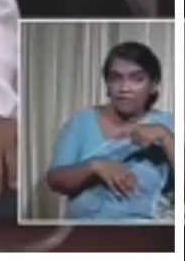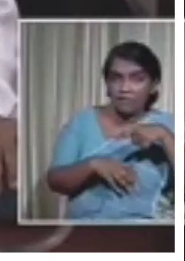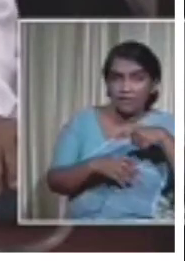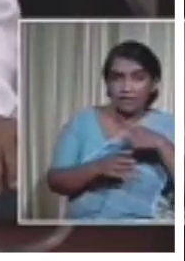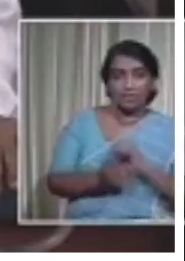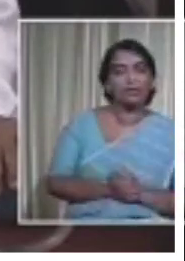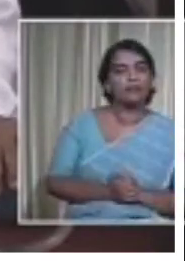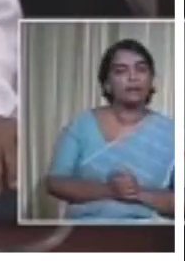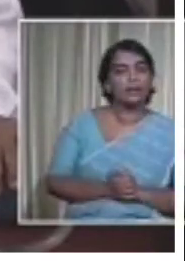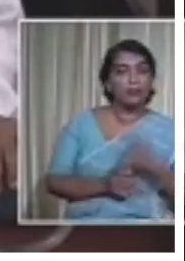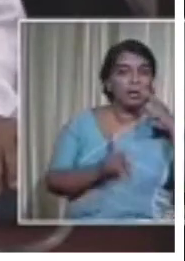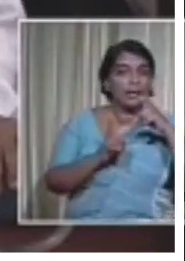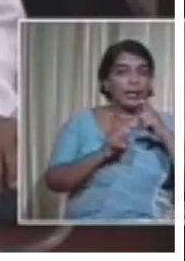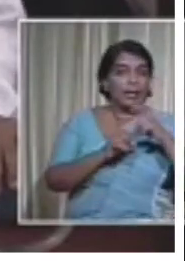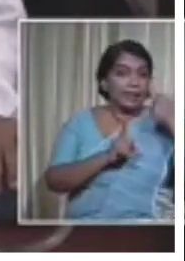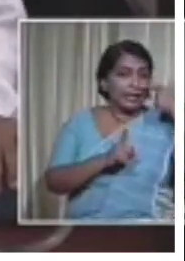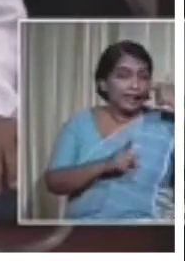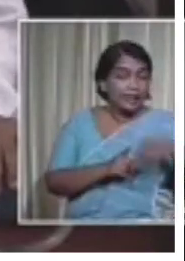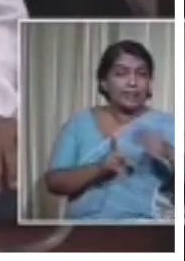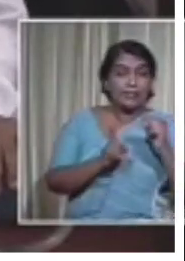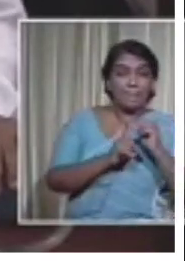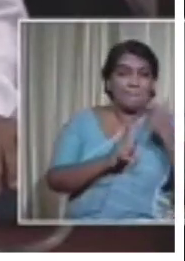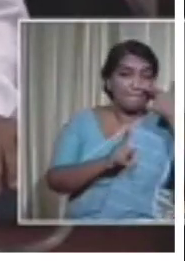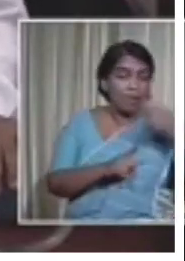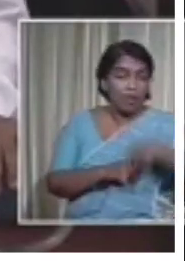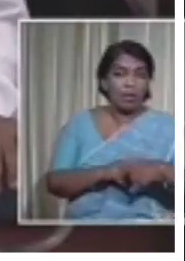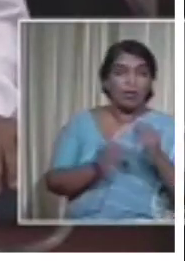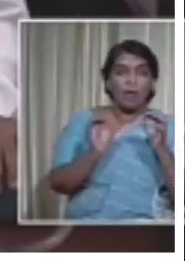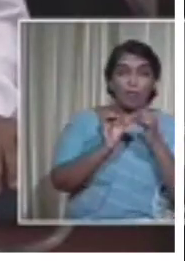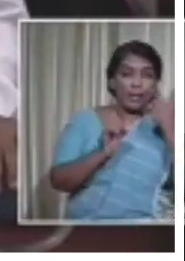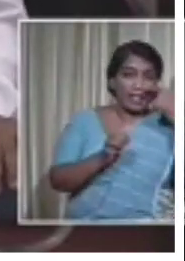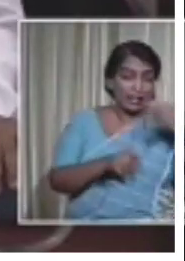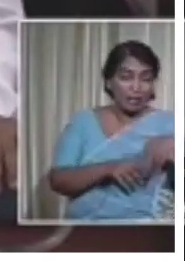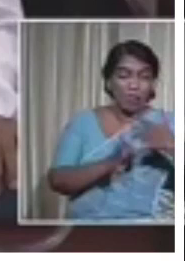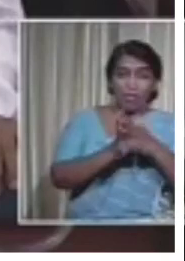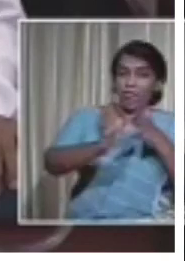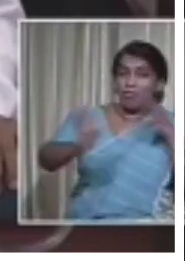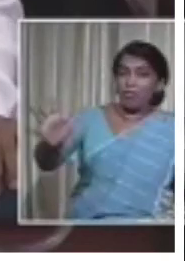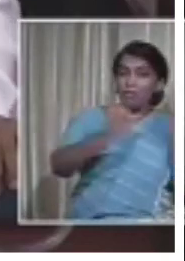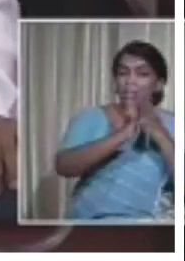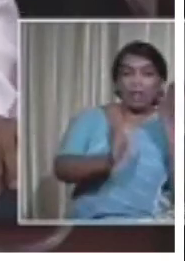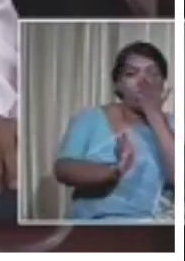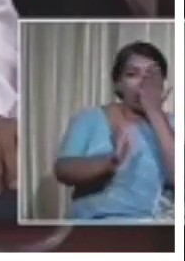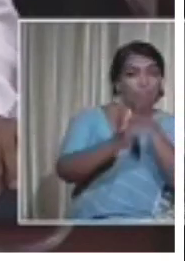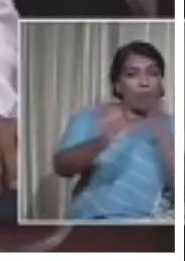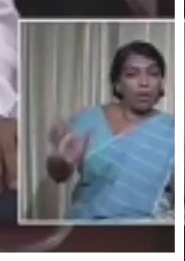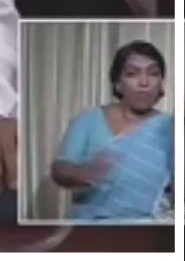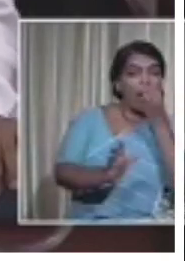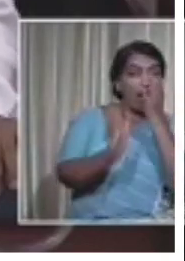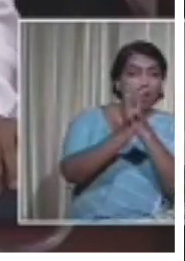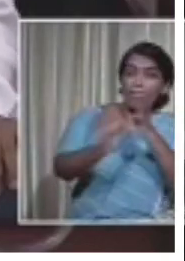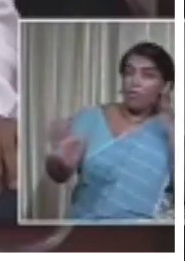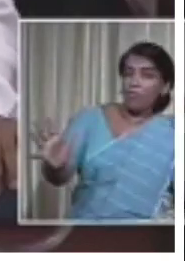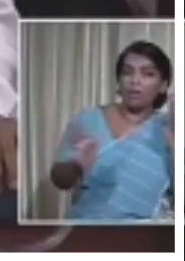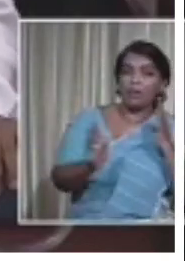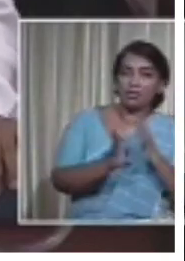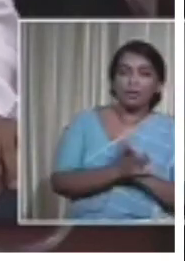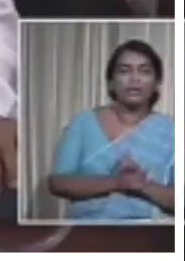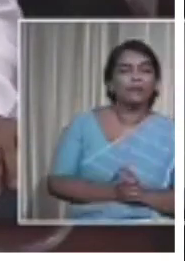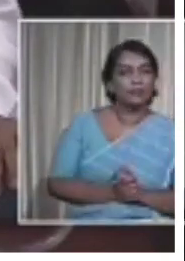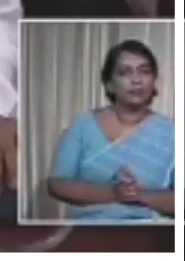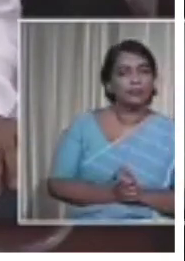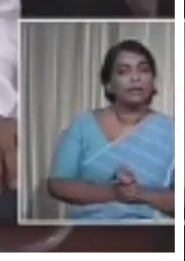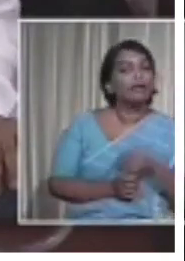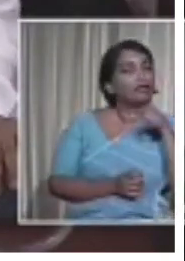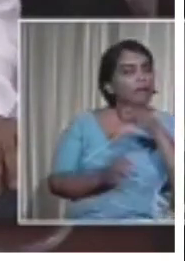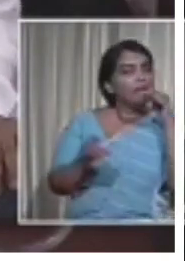இருந்தால் பொதுமக்களின் ஆசீர்வாதத்துடனேயே அரசாங்கம் அமைக்கப்படும் என்று எதிர்க்கட்சித் தலைவர் தெரிவித்தார். இதேவேளை இன்று பொதுமக்கள் தமது